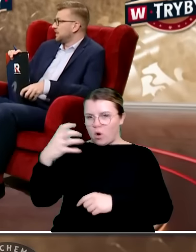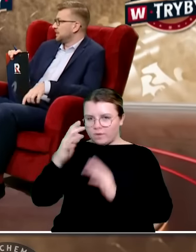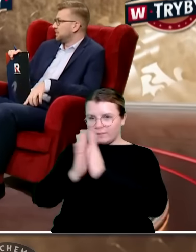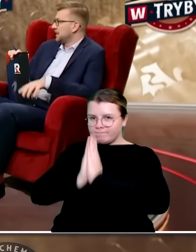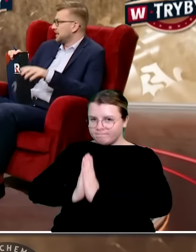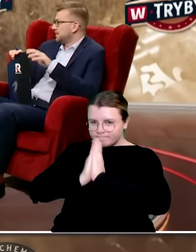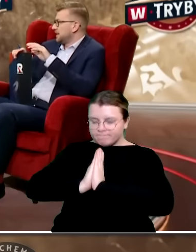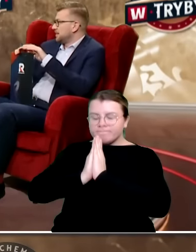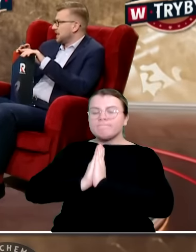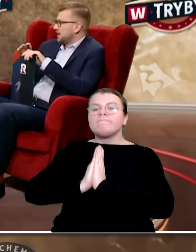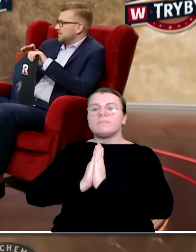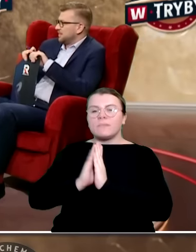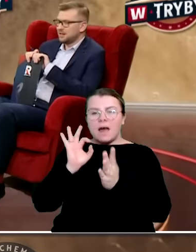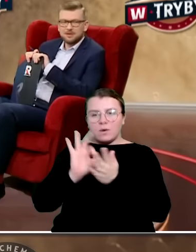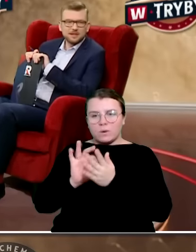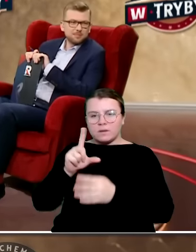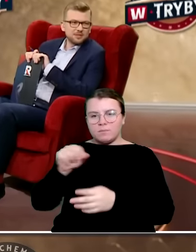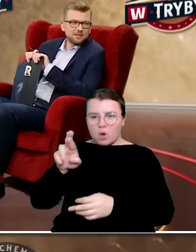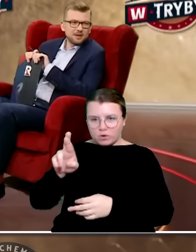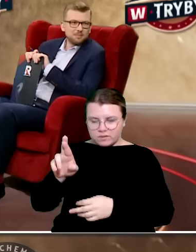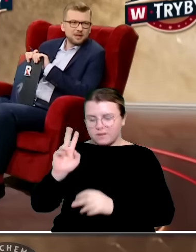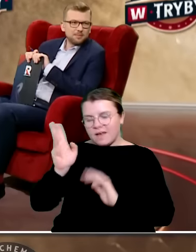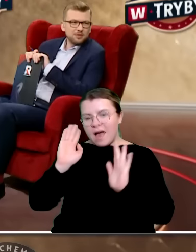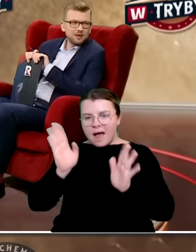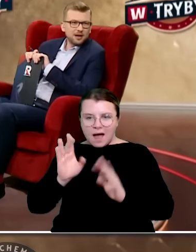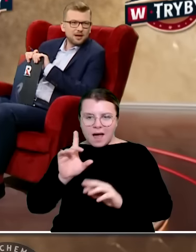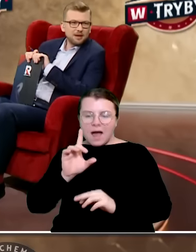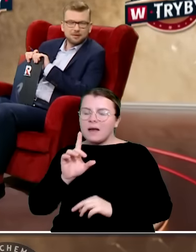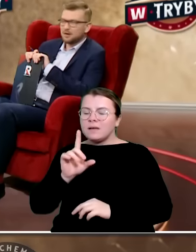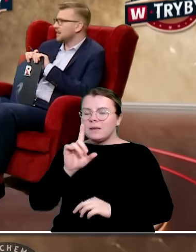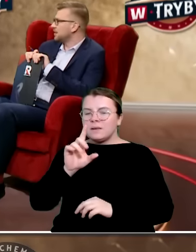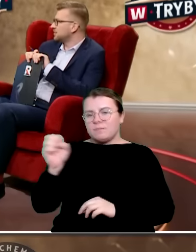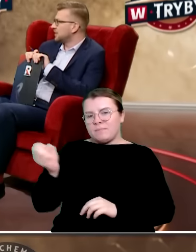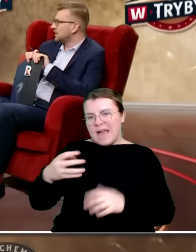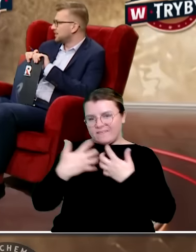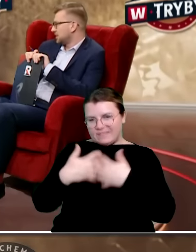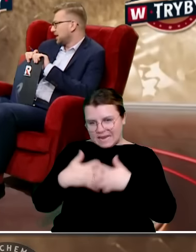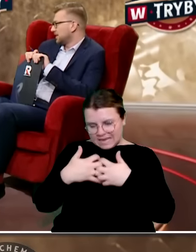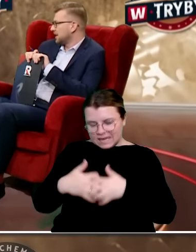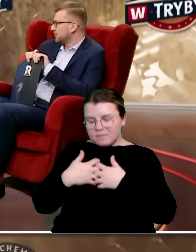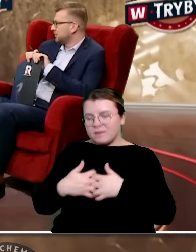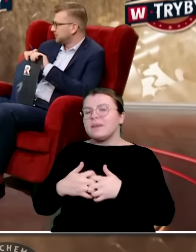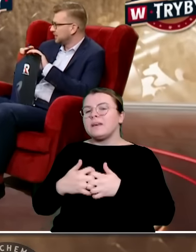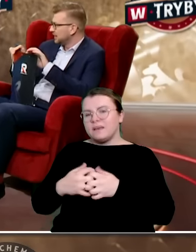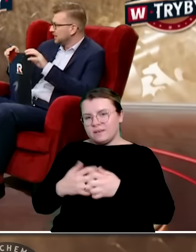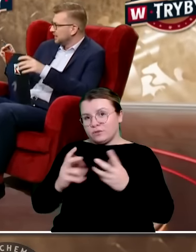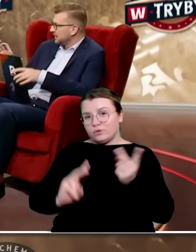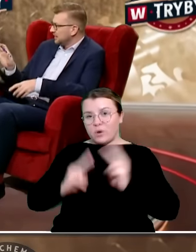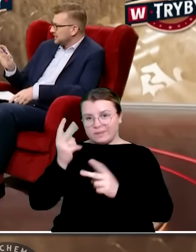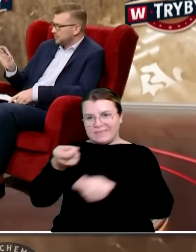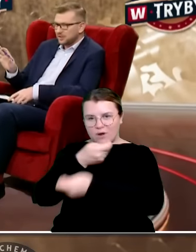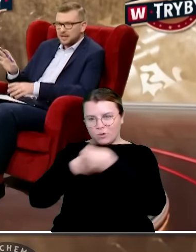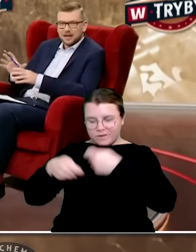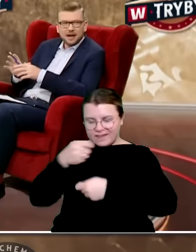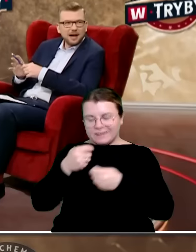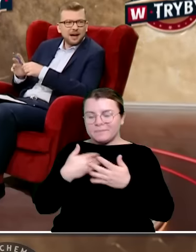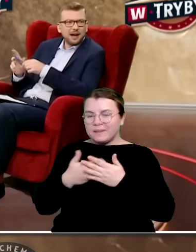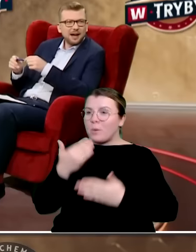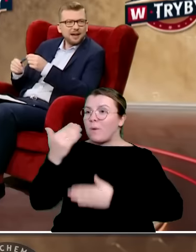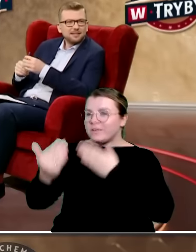fan, fan piachem w tryby, więc pozdrawiamy pana Piotra. Pozdrawiamy. Kłaniają się Trzech Adrianów. Trzech, tak.